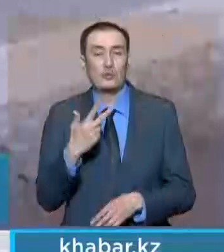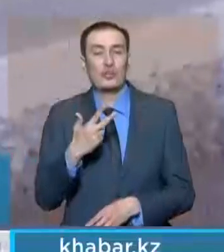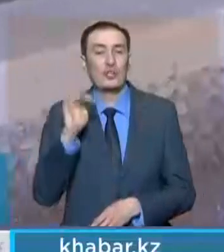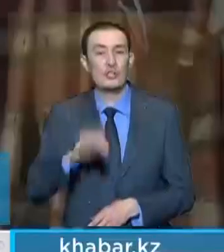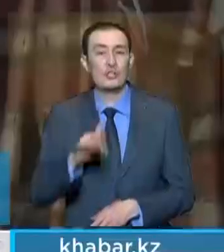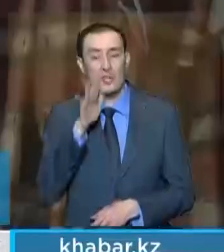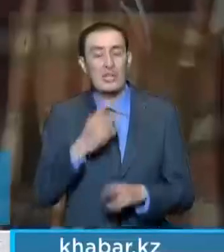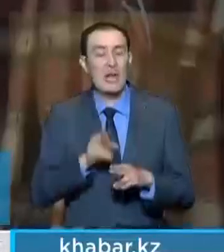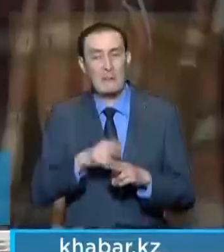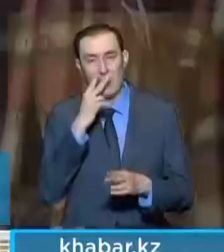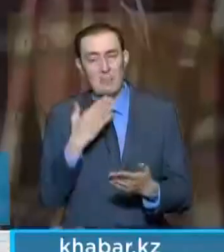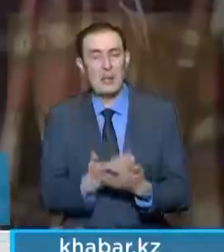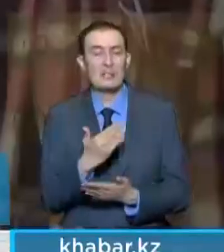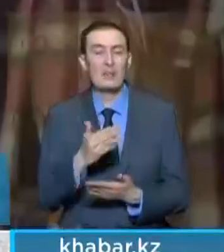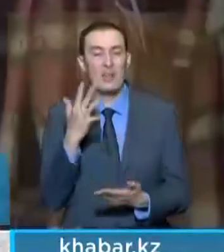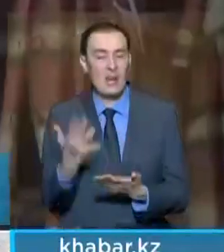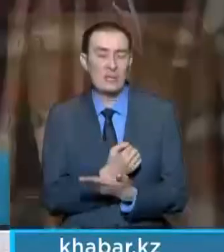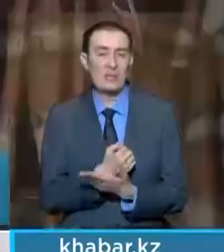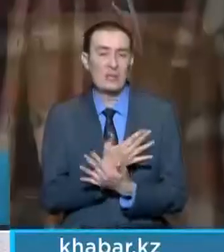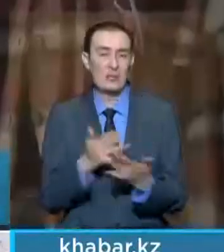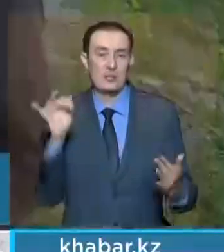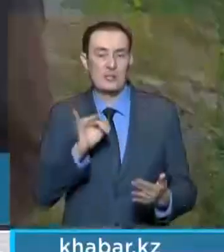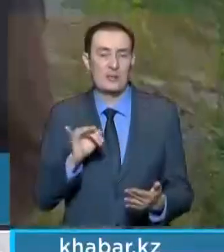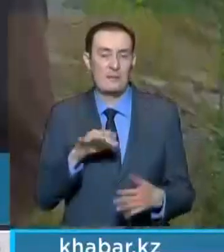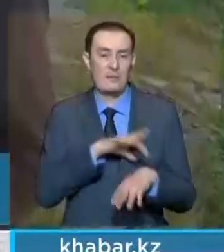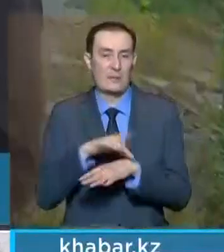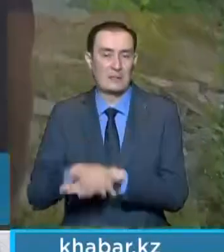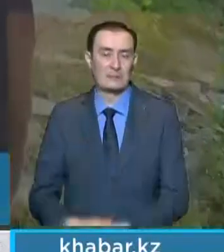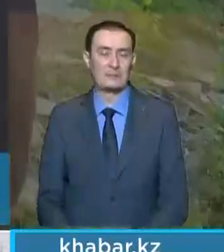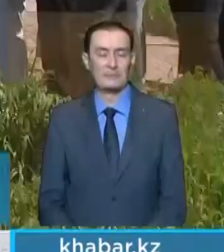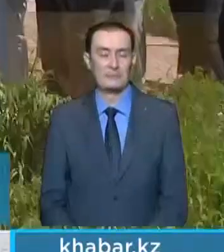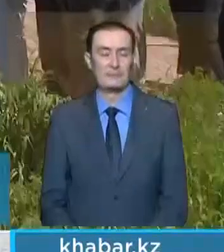этом свидетельствуют найденные артефакты.